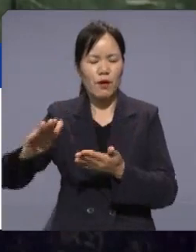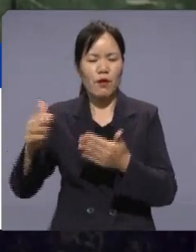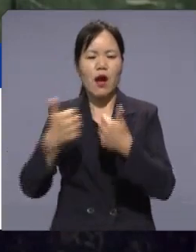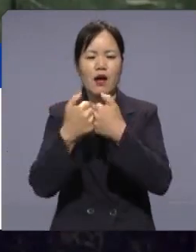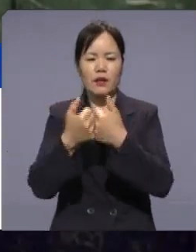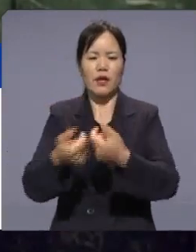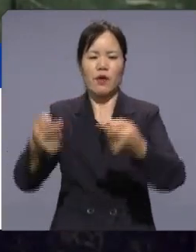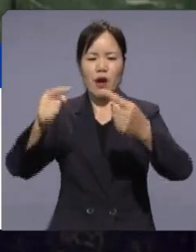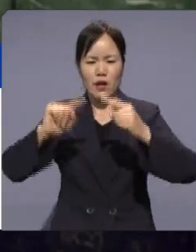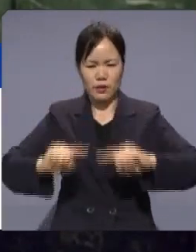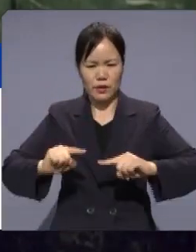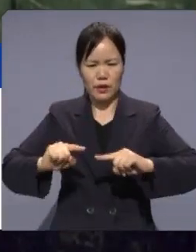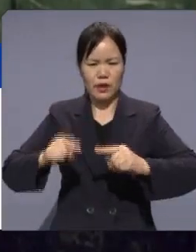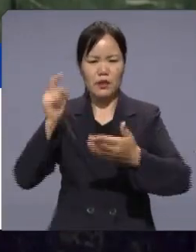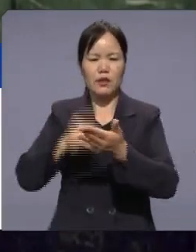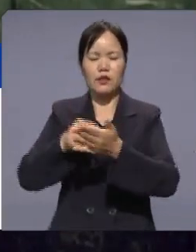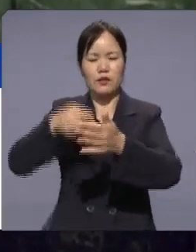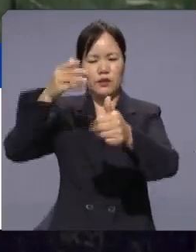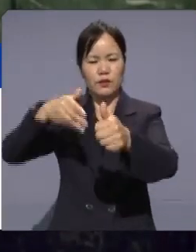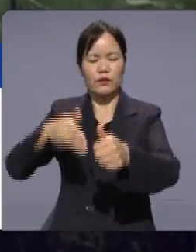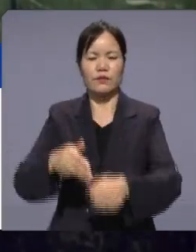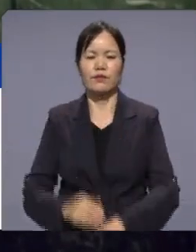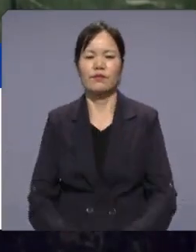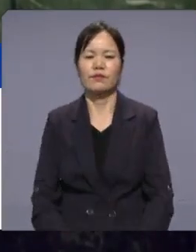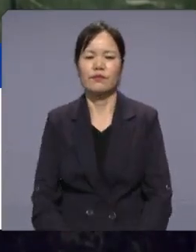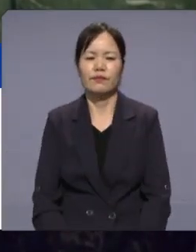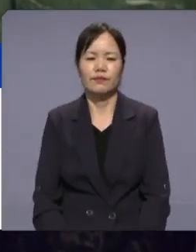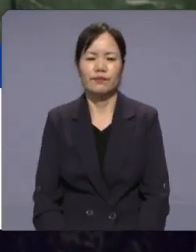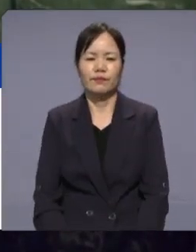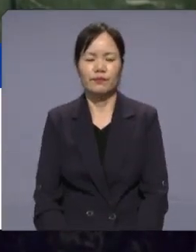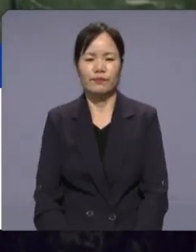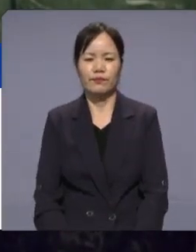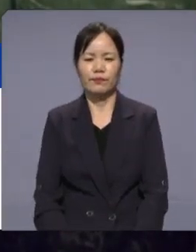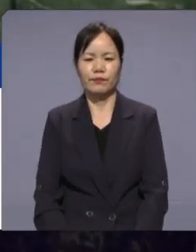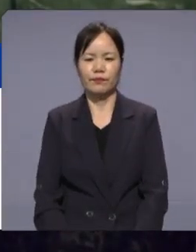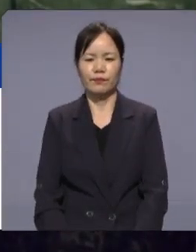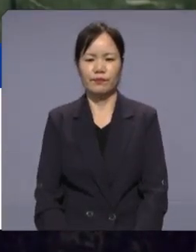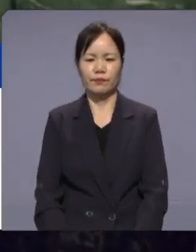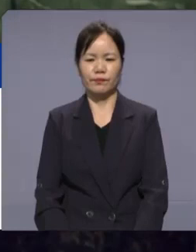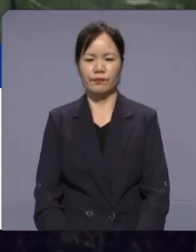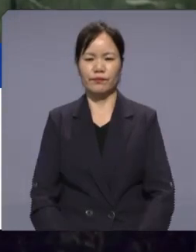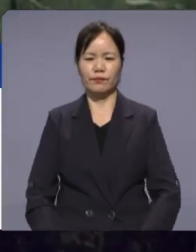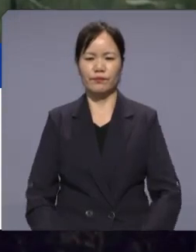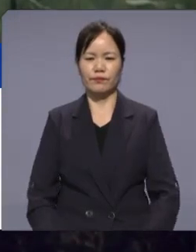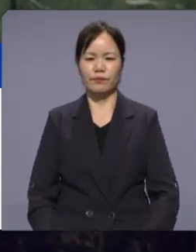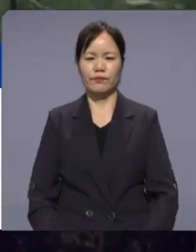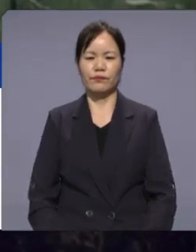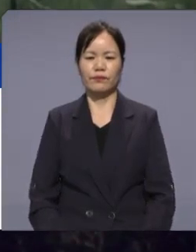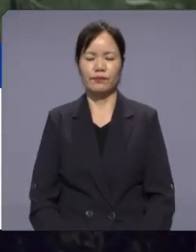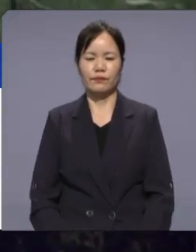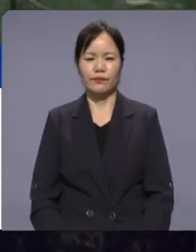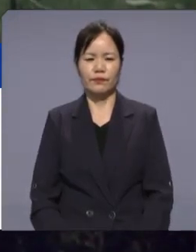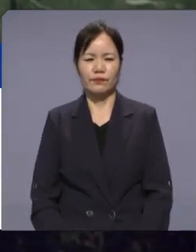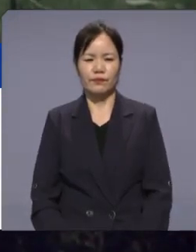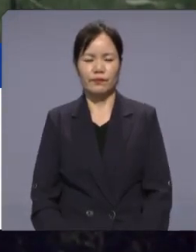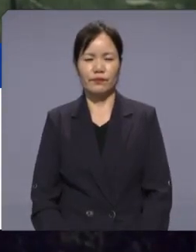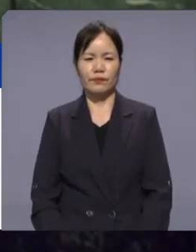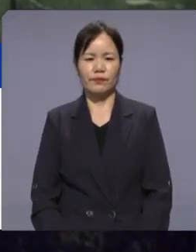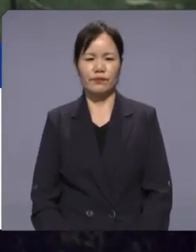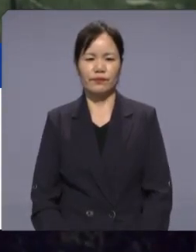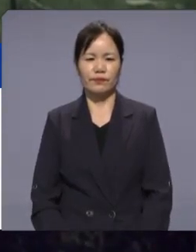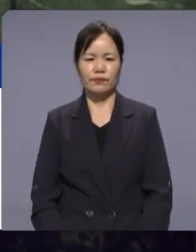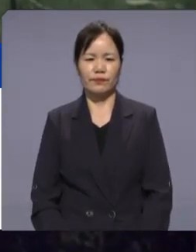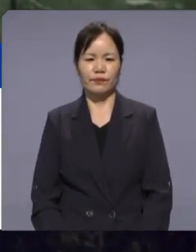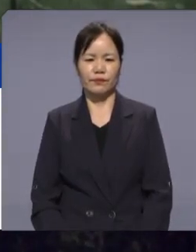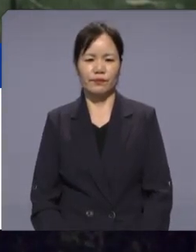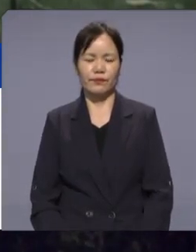the call for dialogue and peace on the Korean Peninsula. Through complete, verifiable,